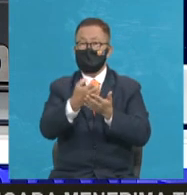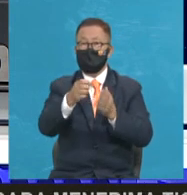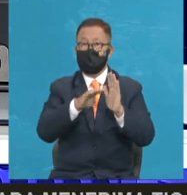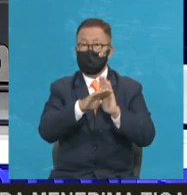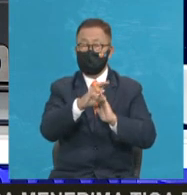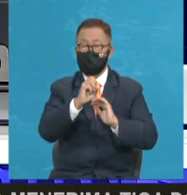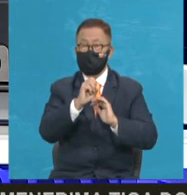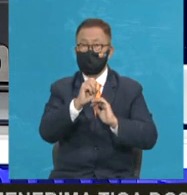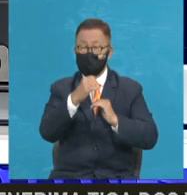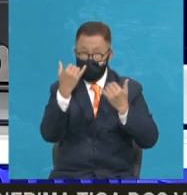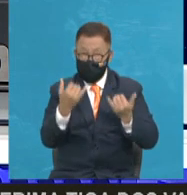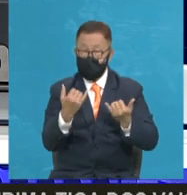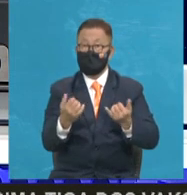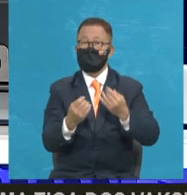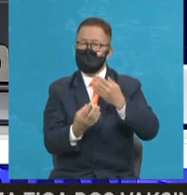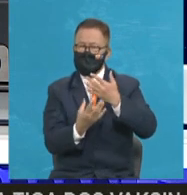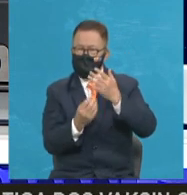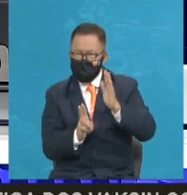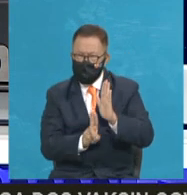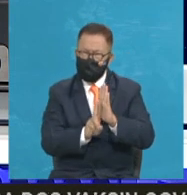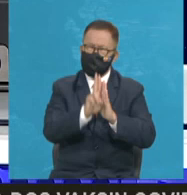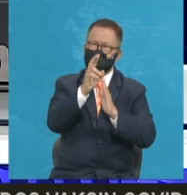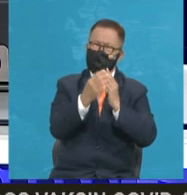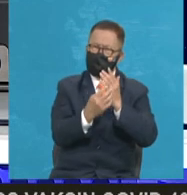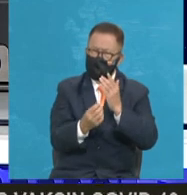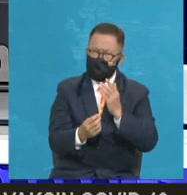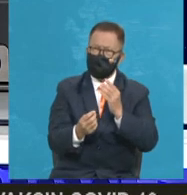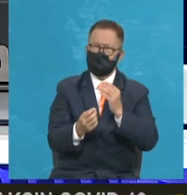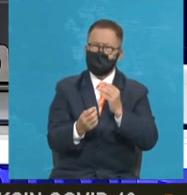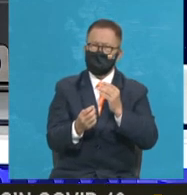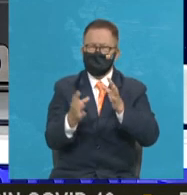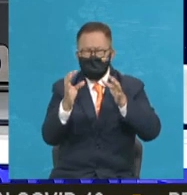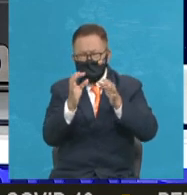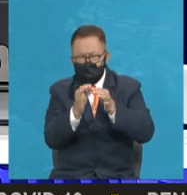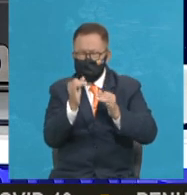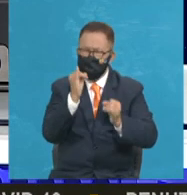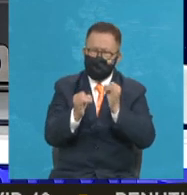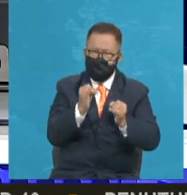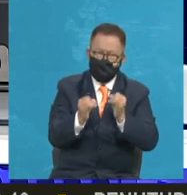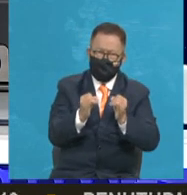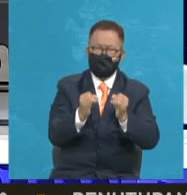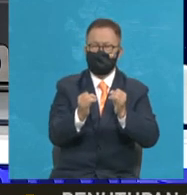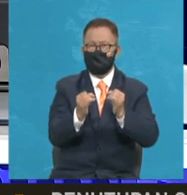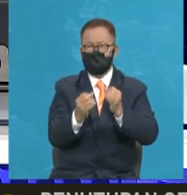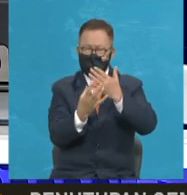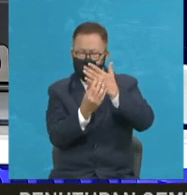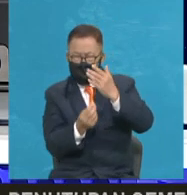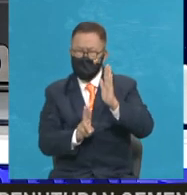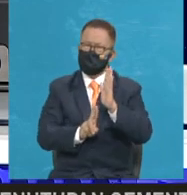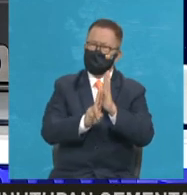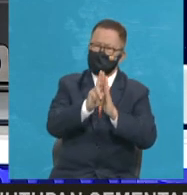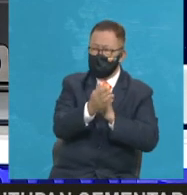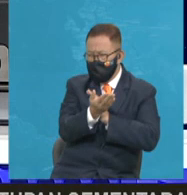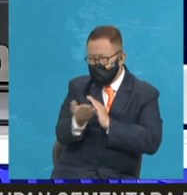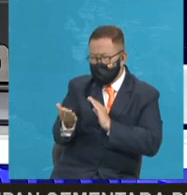kenaikan harga minyak boleh memberikan implikasi ini kerana Jika harga bahan tenaga meningkat harga barangan juga